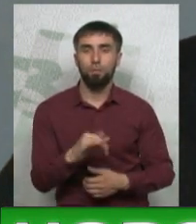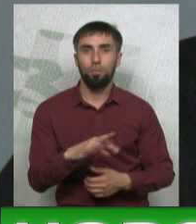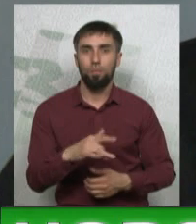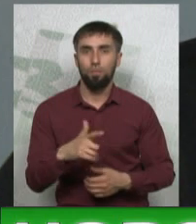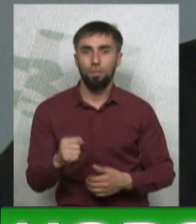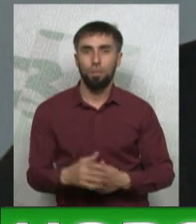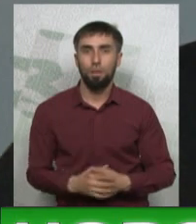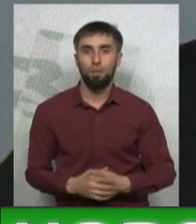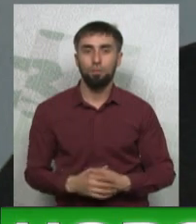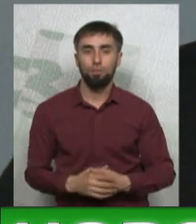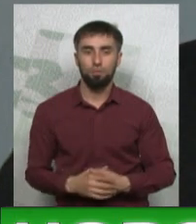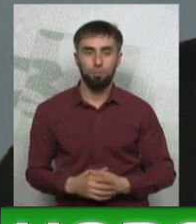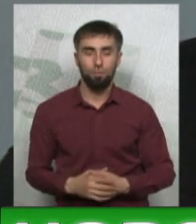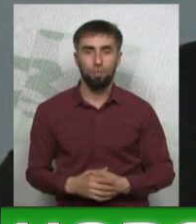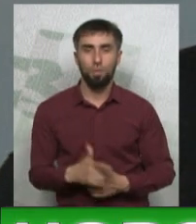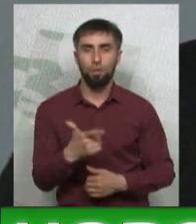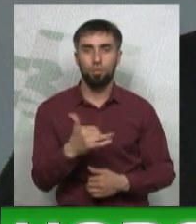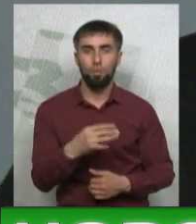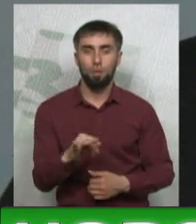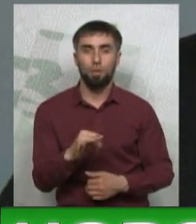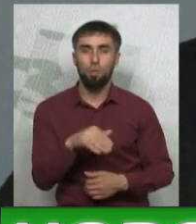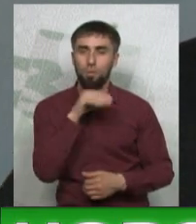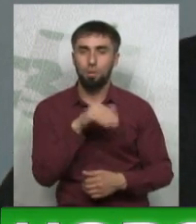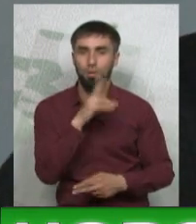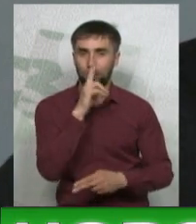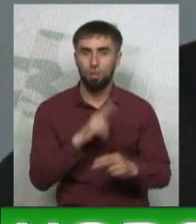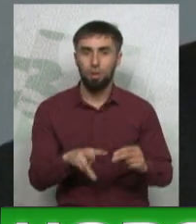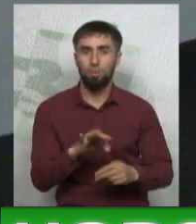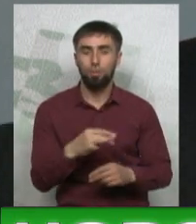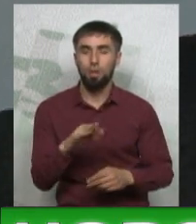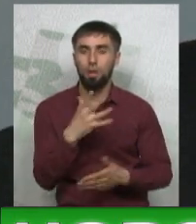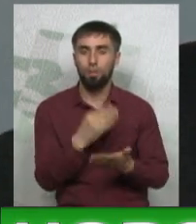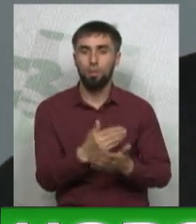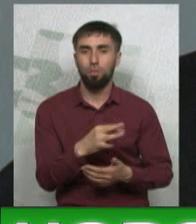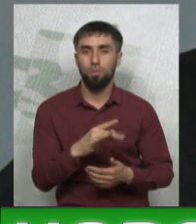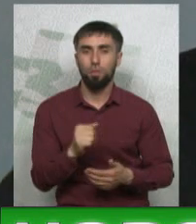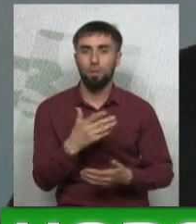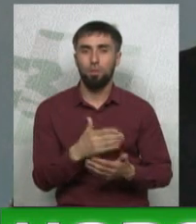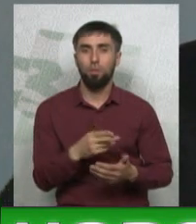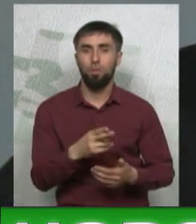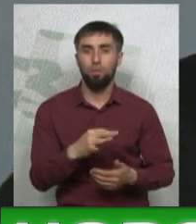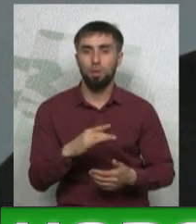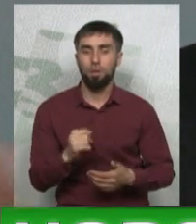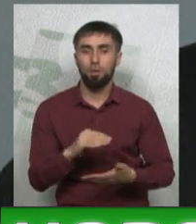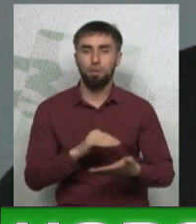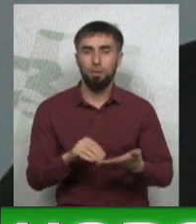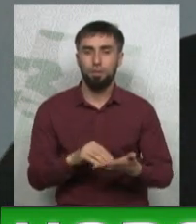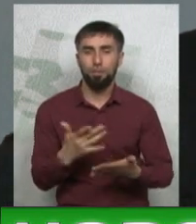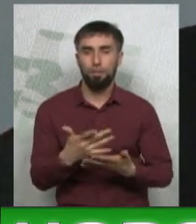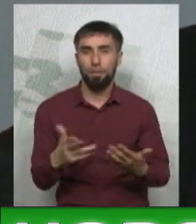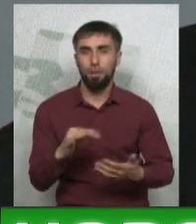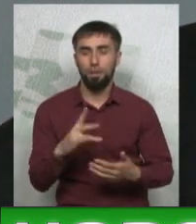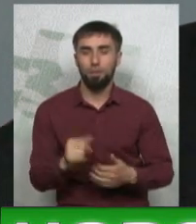или у человека какой-то гуманитарной профессии пропала монополия на производство какого-то контента, текстового, может быть,